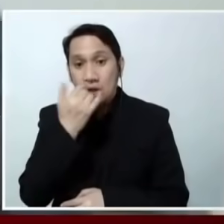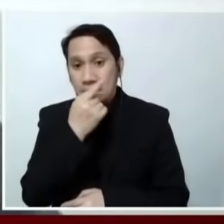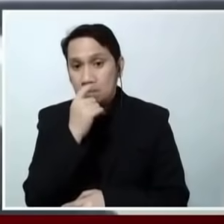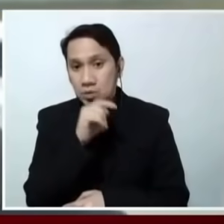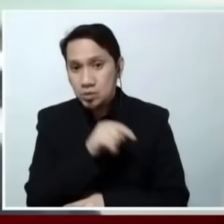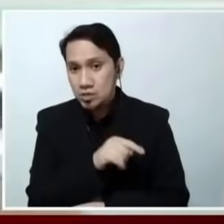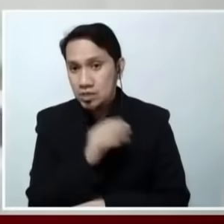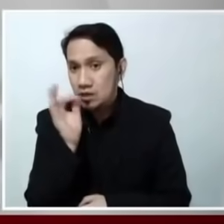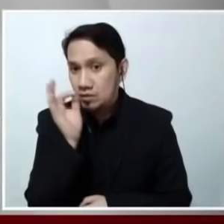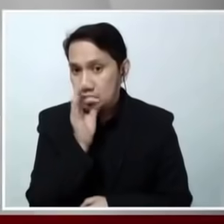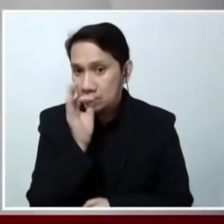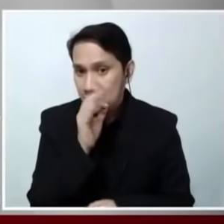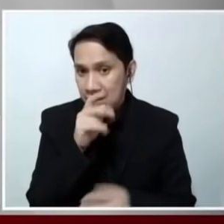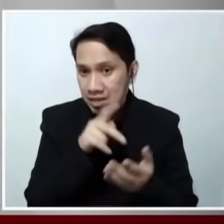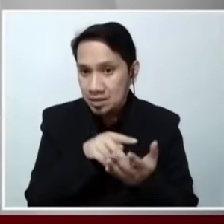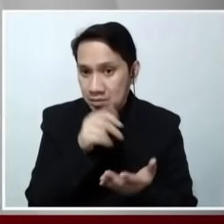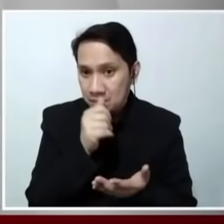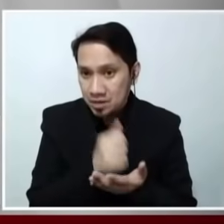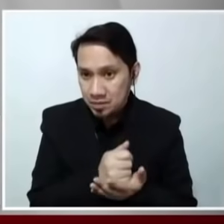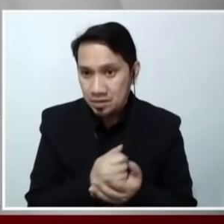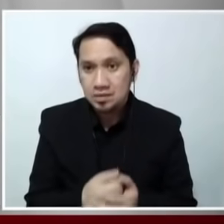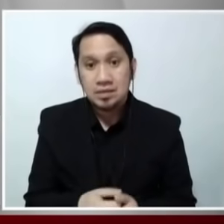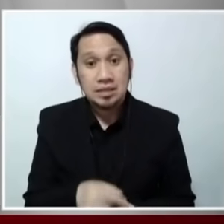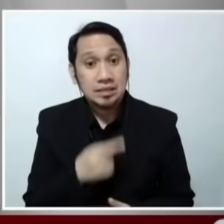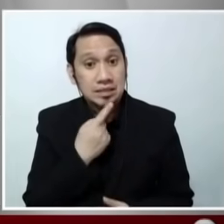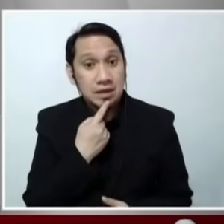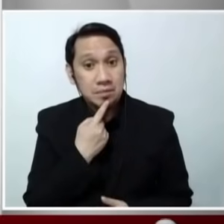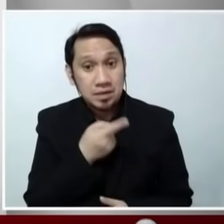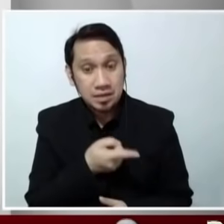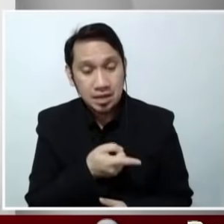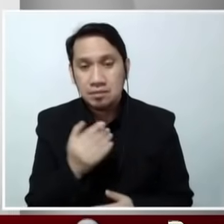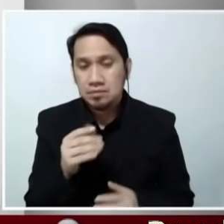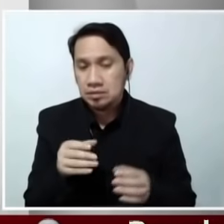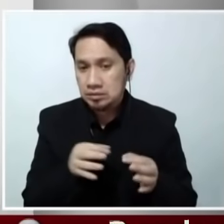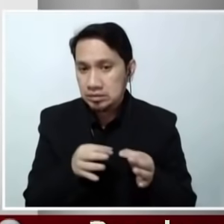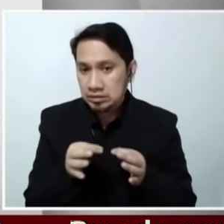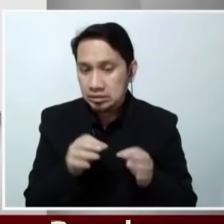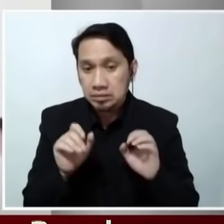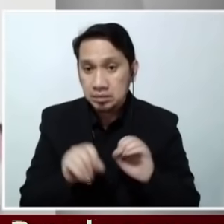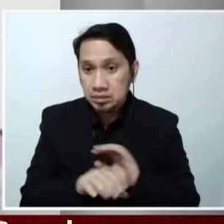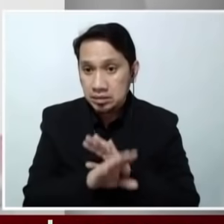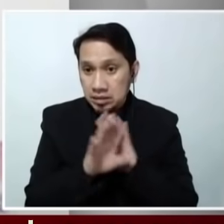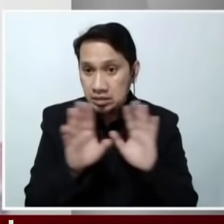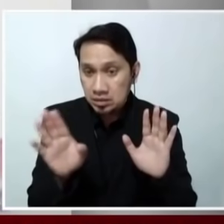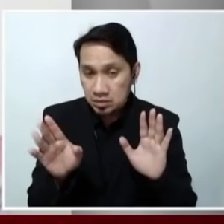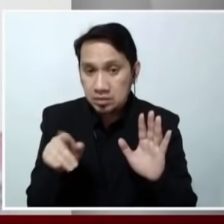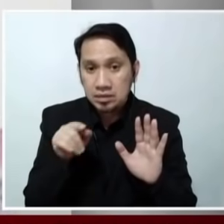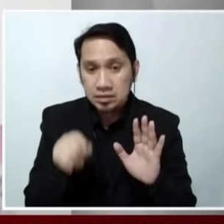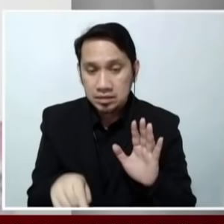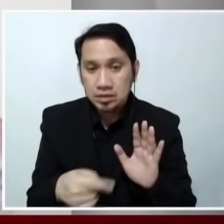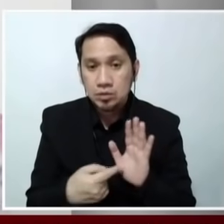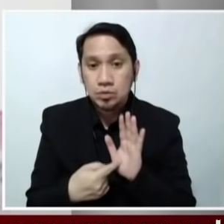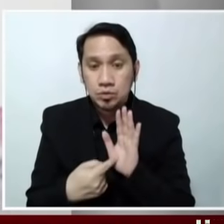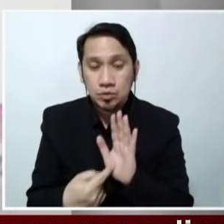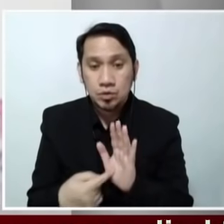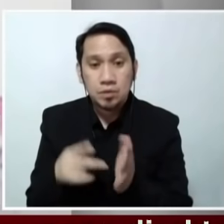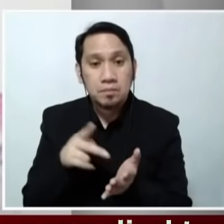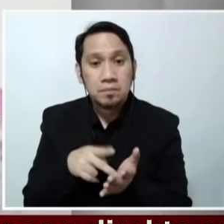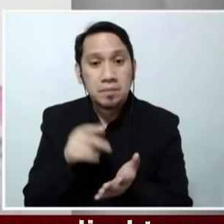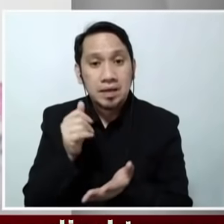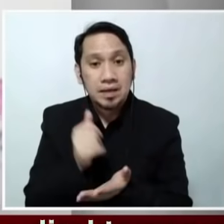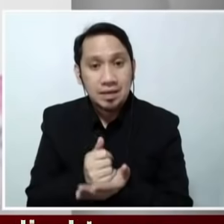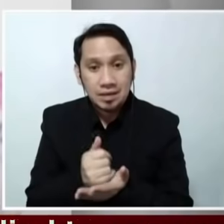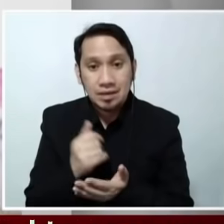ng pasaporte. Pero ayon kay Braga, malinaw ang paliwanag niya sa mga kliyente na peke ang iniaalok niyang mga pasaporte at